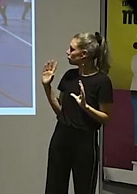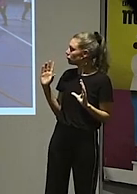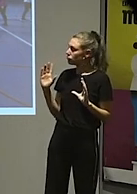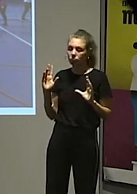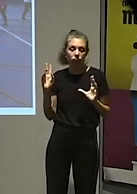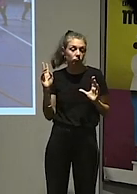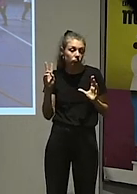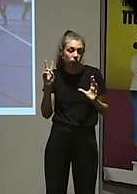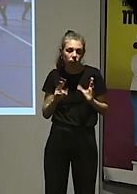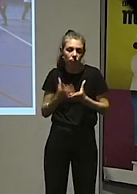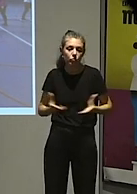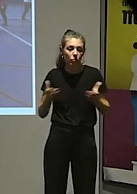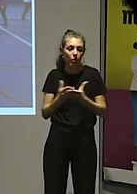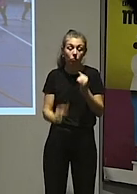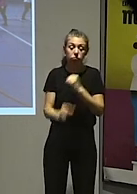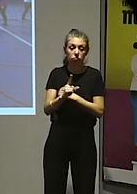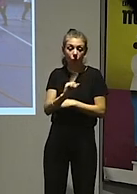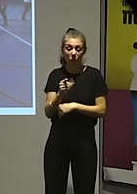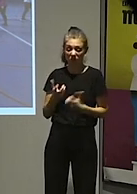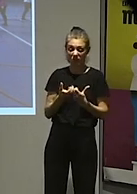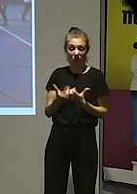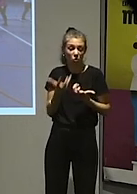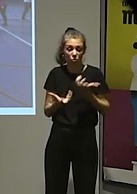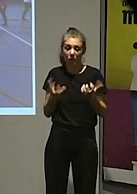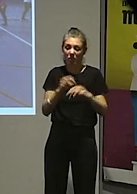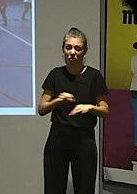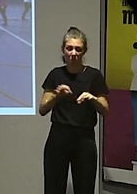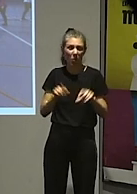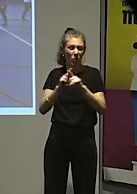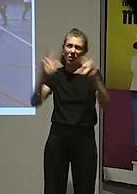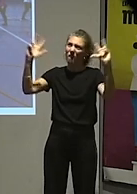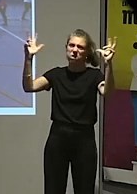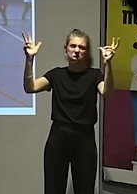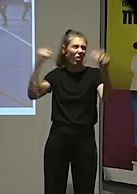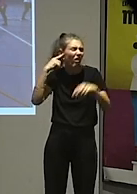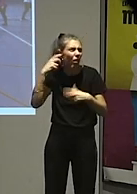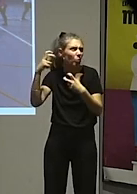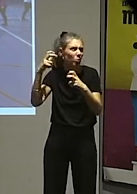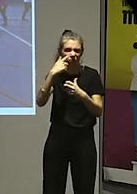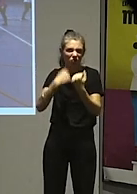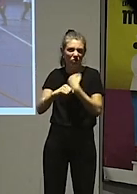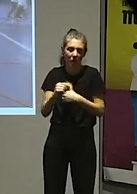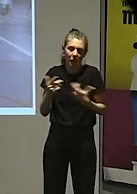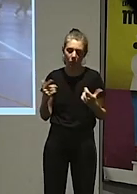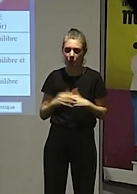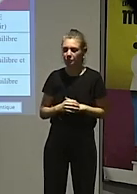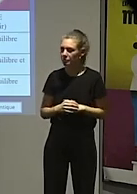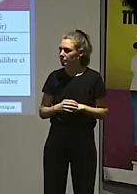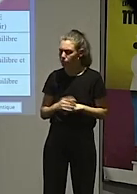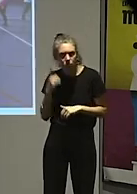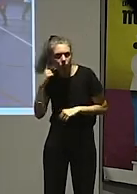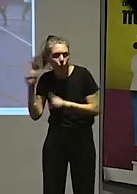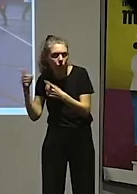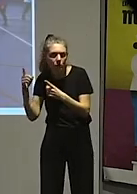comme exemple ce gymnase, il n'y avait pas de chauffage, et puis on entendait le bruit de la ventilation. C'est un environnement moins enrichi.